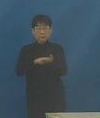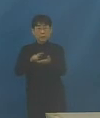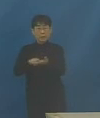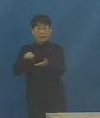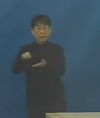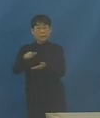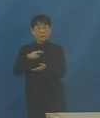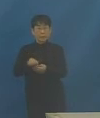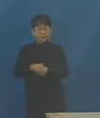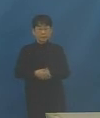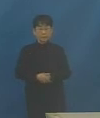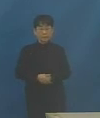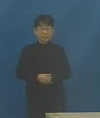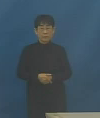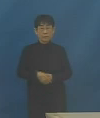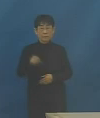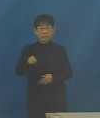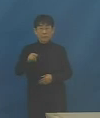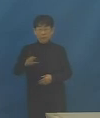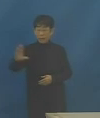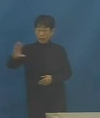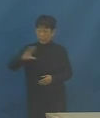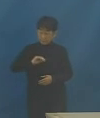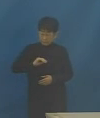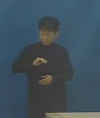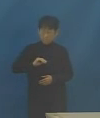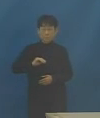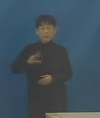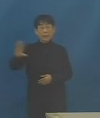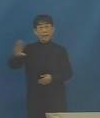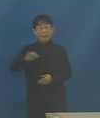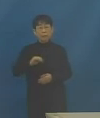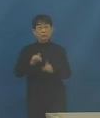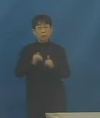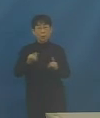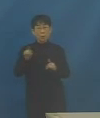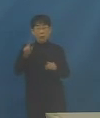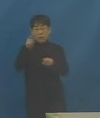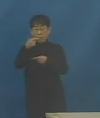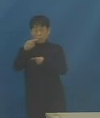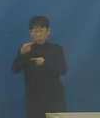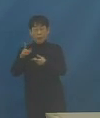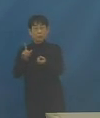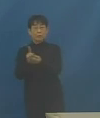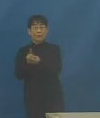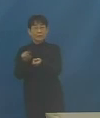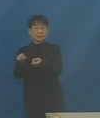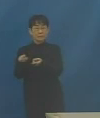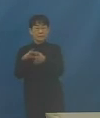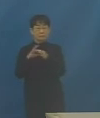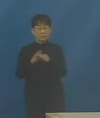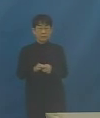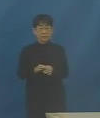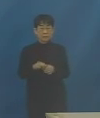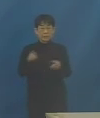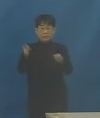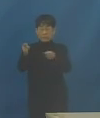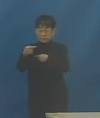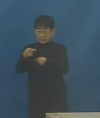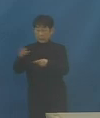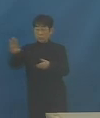帰省客についてということをあえて入れましたこれはの大正月対策でありえ現にこの規制絡みで